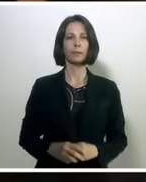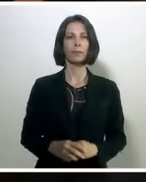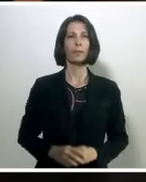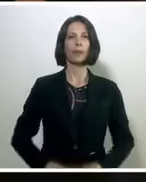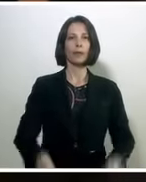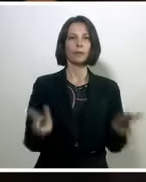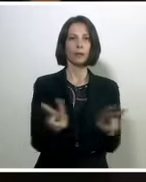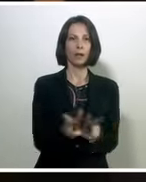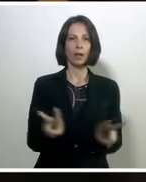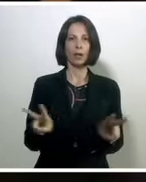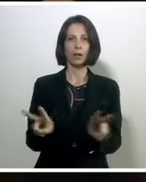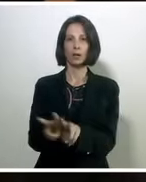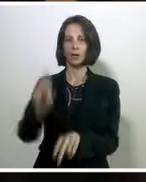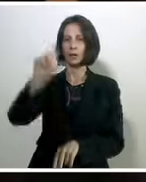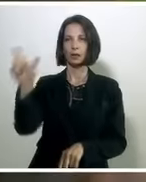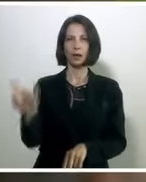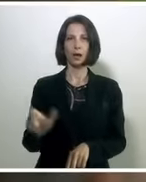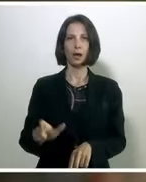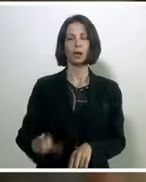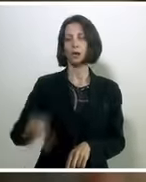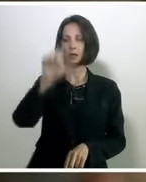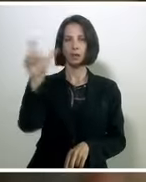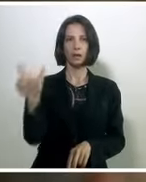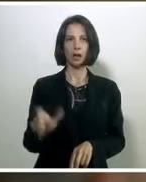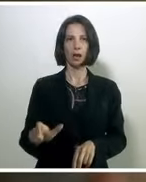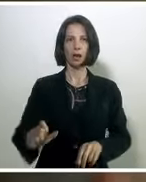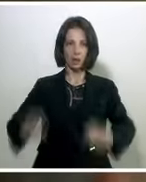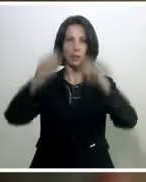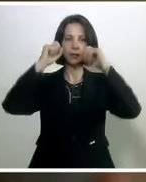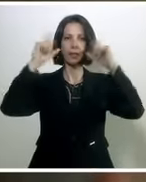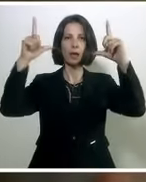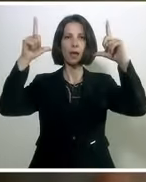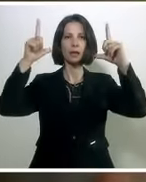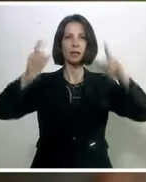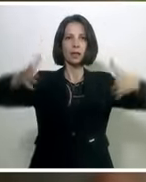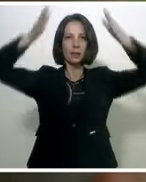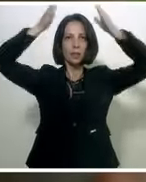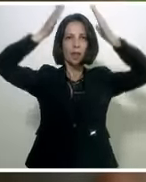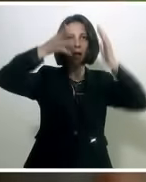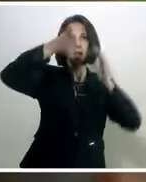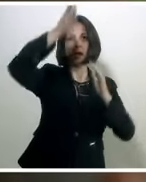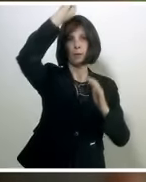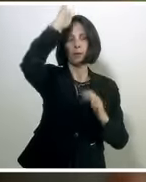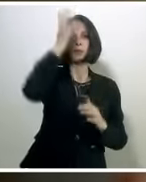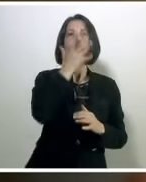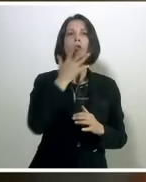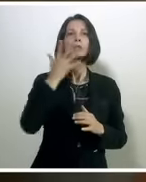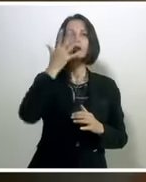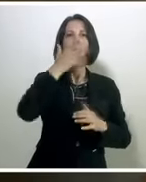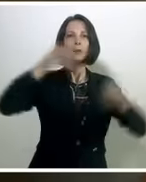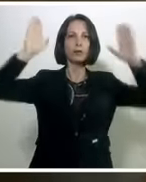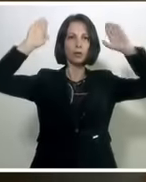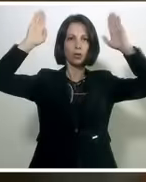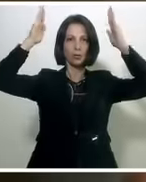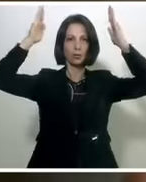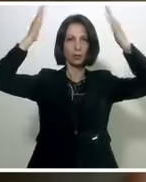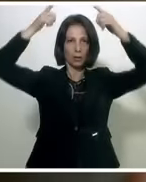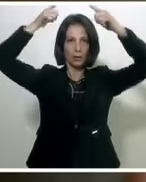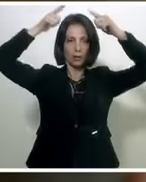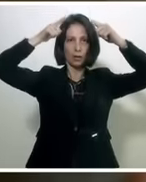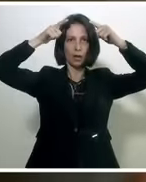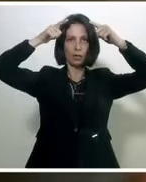creò Fratelli d'Italia l'Italia se desta dellel di cio